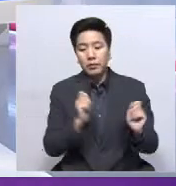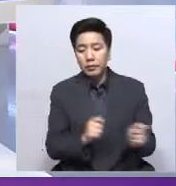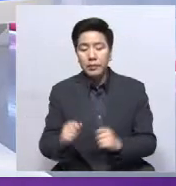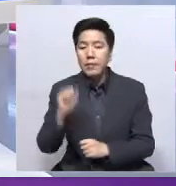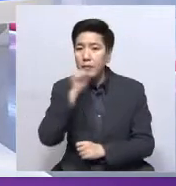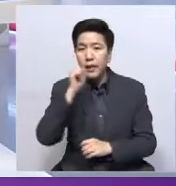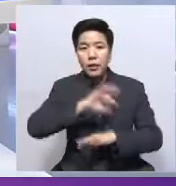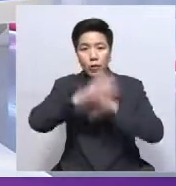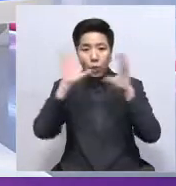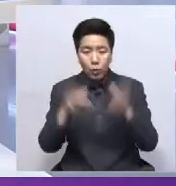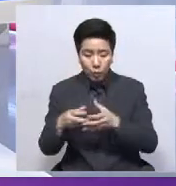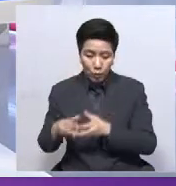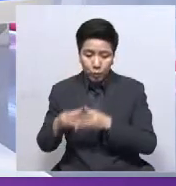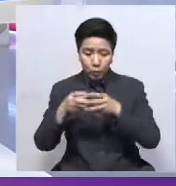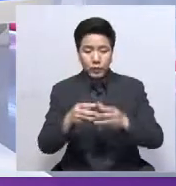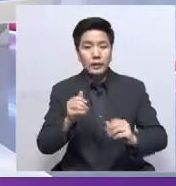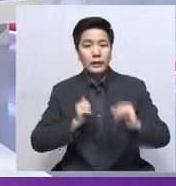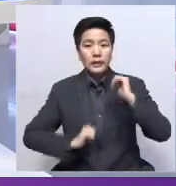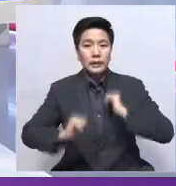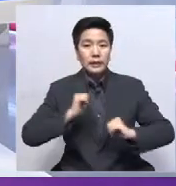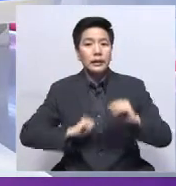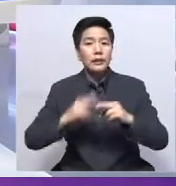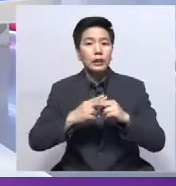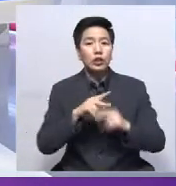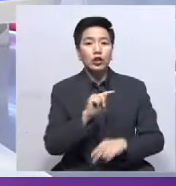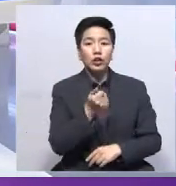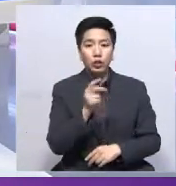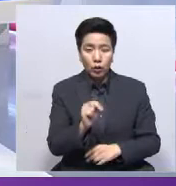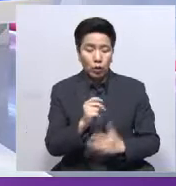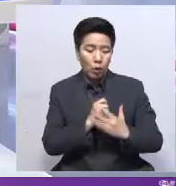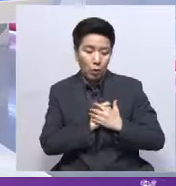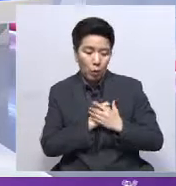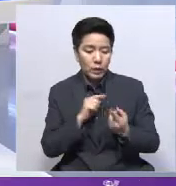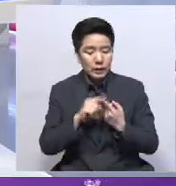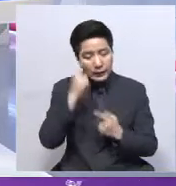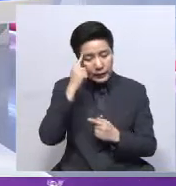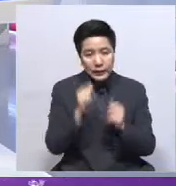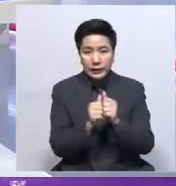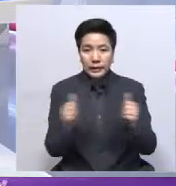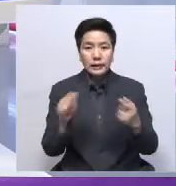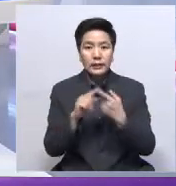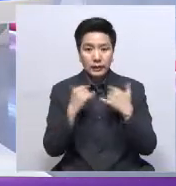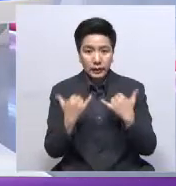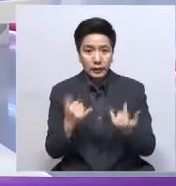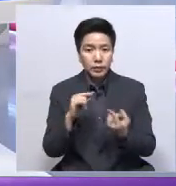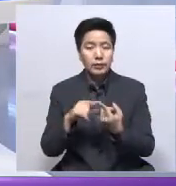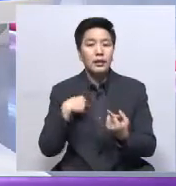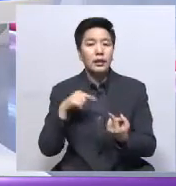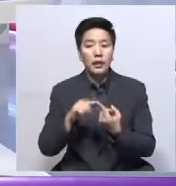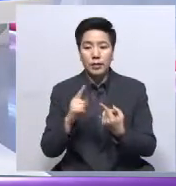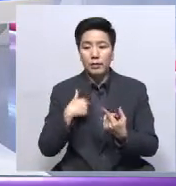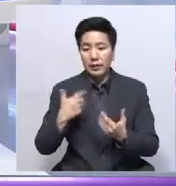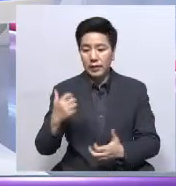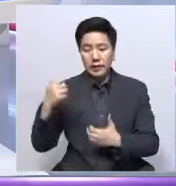รมประชาสัมพันธ์ทั้งวงนะครับไปจัดการแสดงนะครับในชื่อตอนที่ว่าอุ่นไอรักด้วยพักดีนะครับก็เรียกว่ามีการนำ